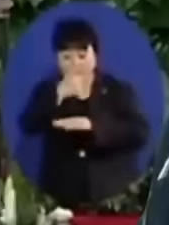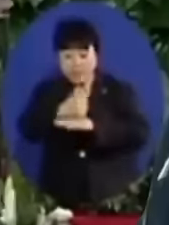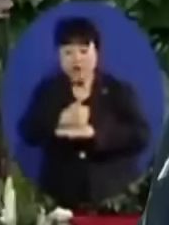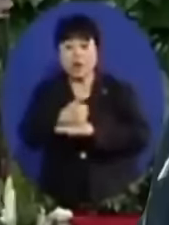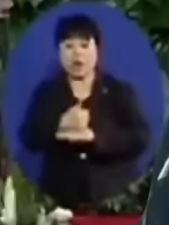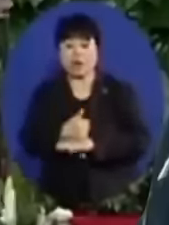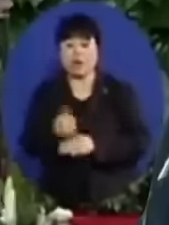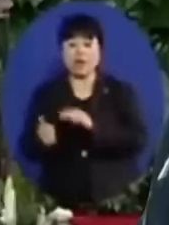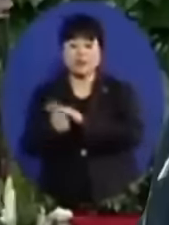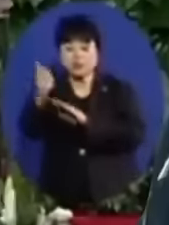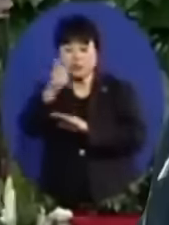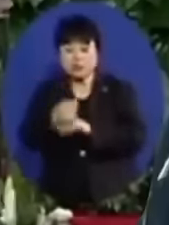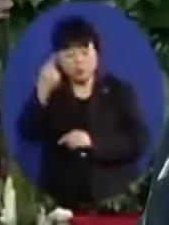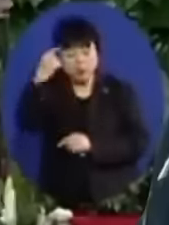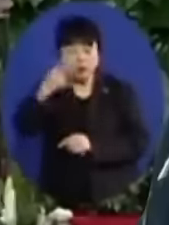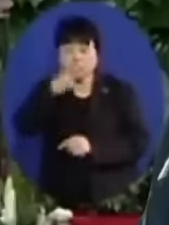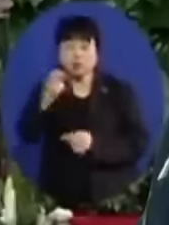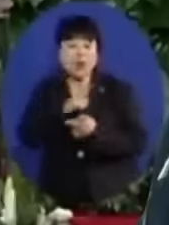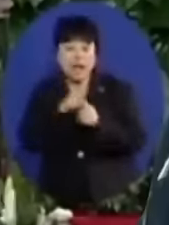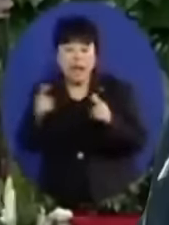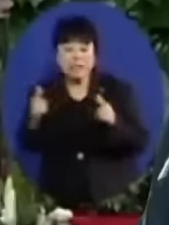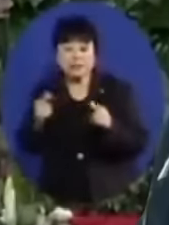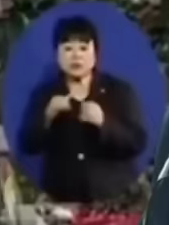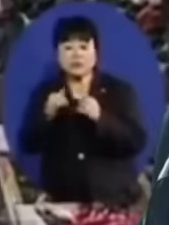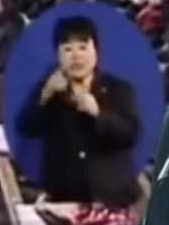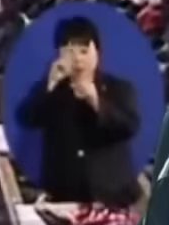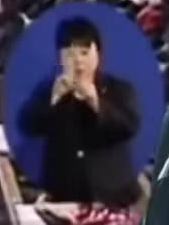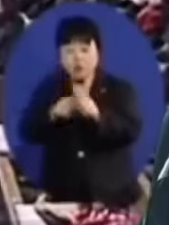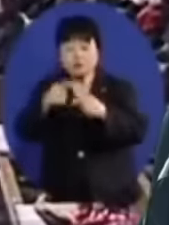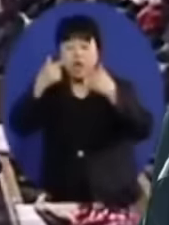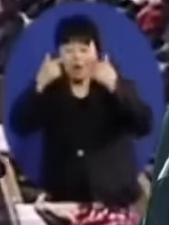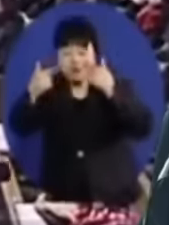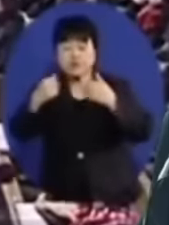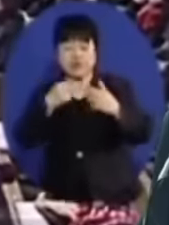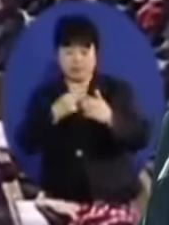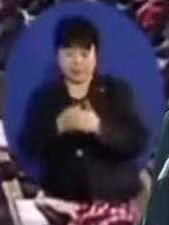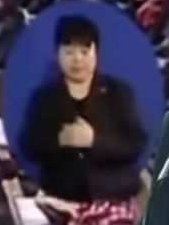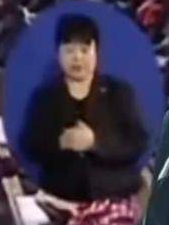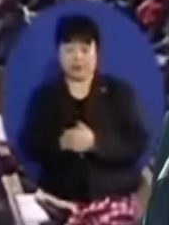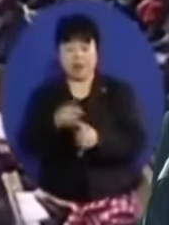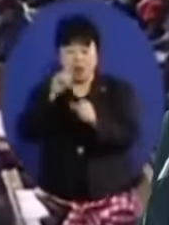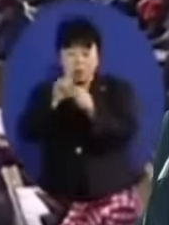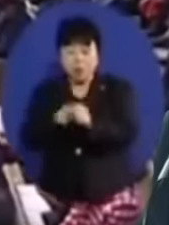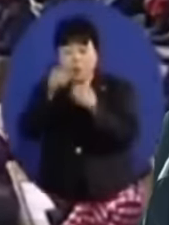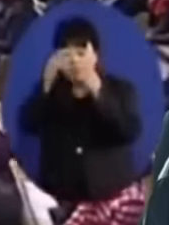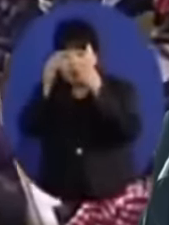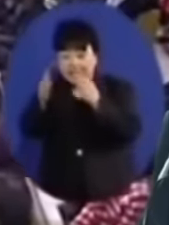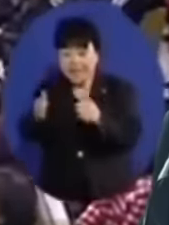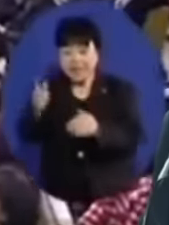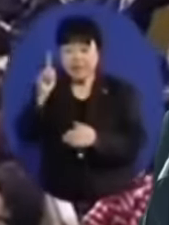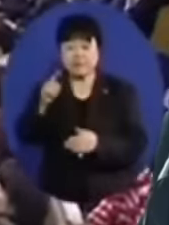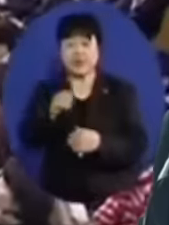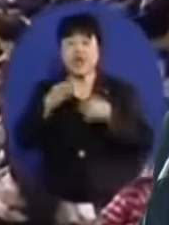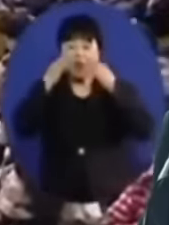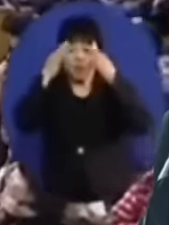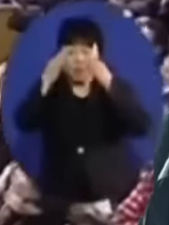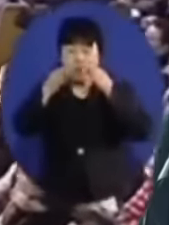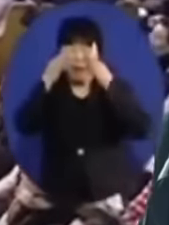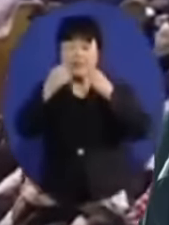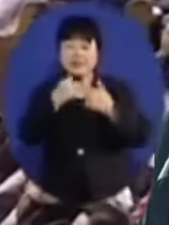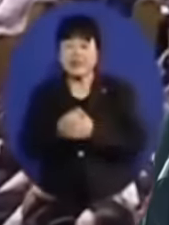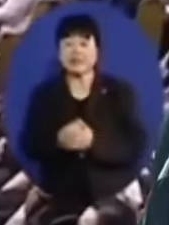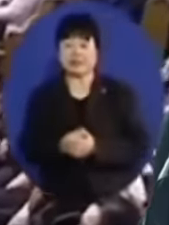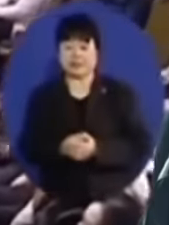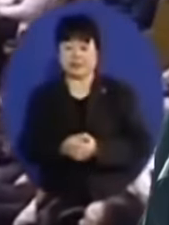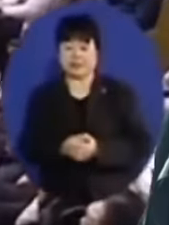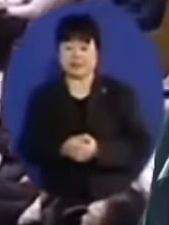그들의 성공은 머리가 좋았어가 아니라 인생의 목표가 분명했고 그 목표를 향해 매일 최선을 다했기 때문이라는